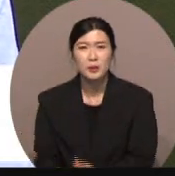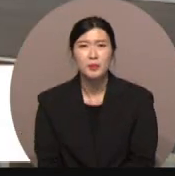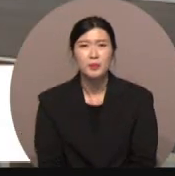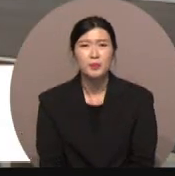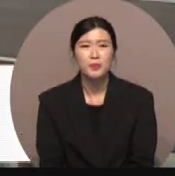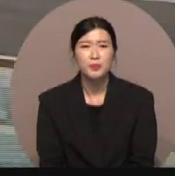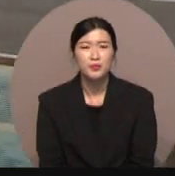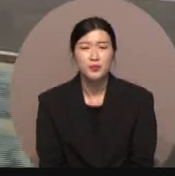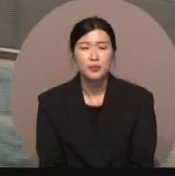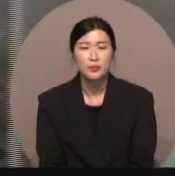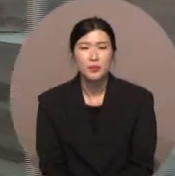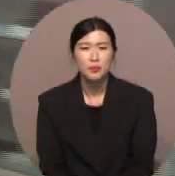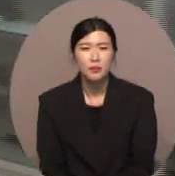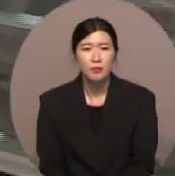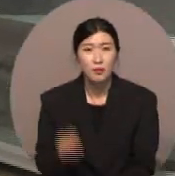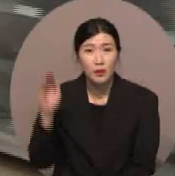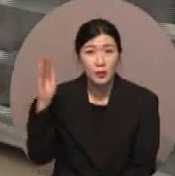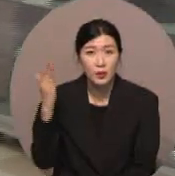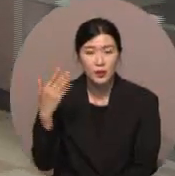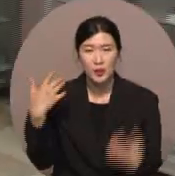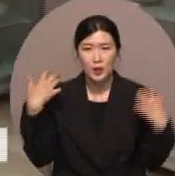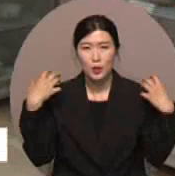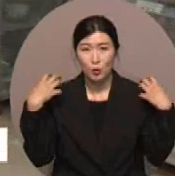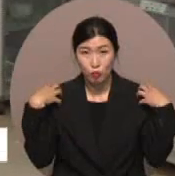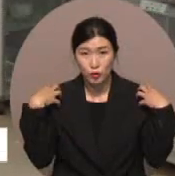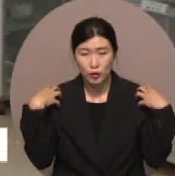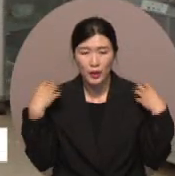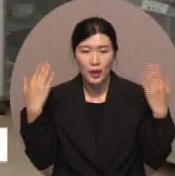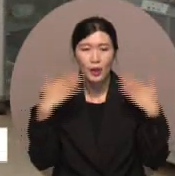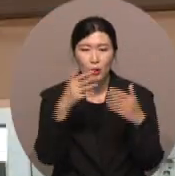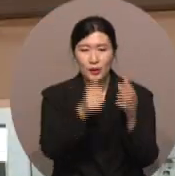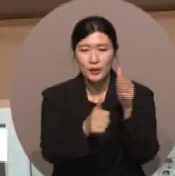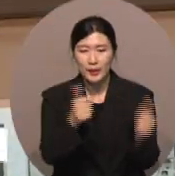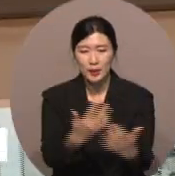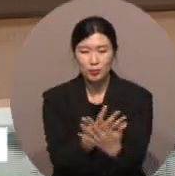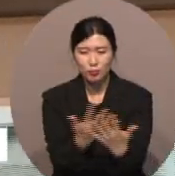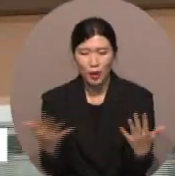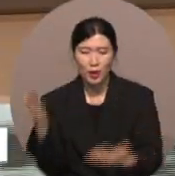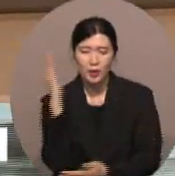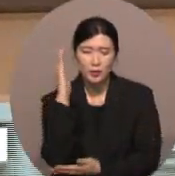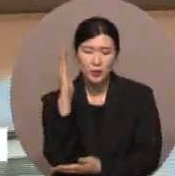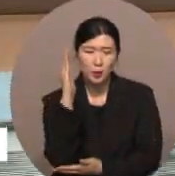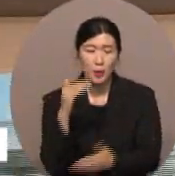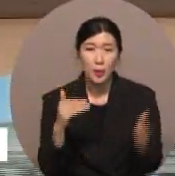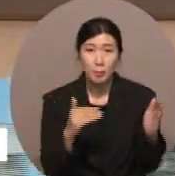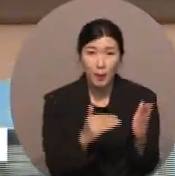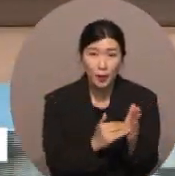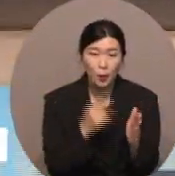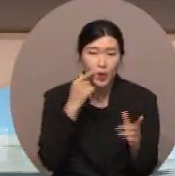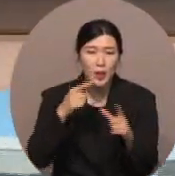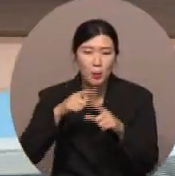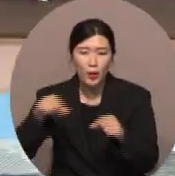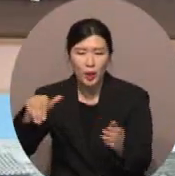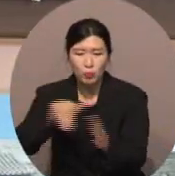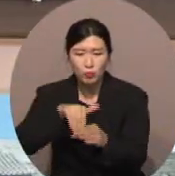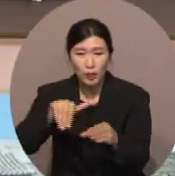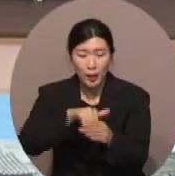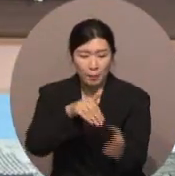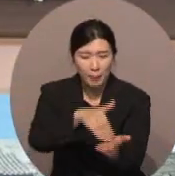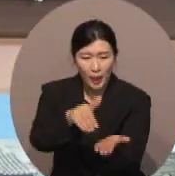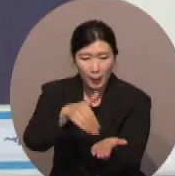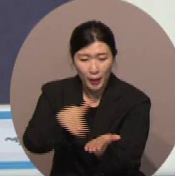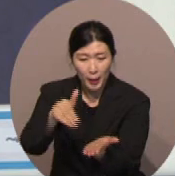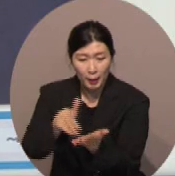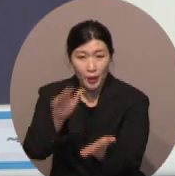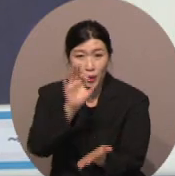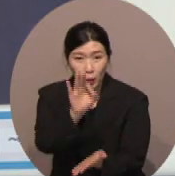대부분이어서. 최근 충남교육청은 학교장 등을 상대로 설명회를 진행하는 한편 일제 잔재물 청산에 드는 모든 비용을